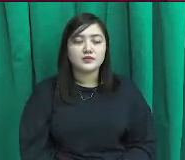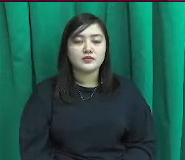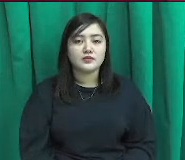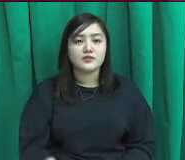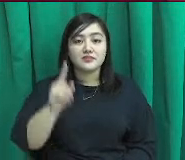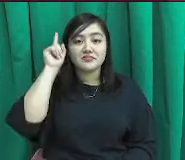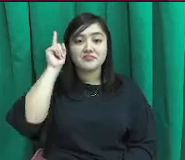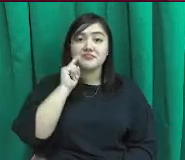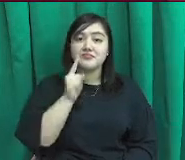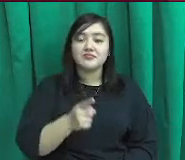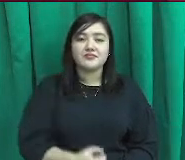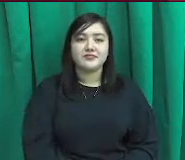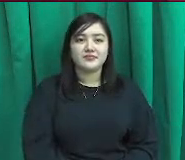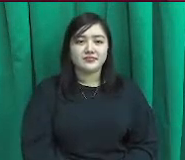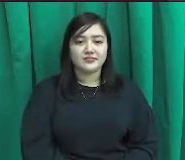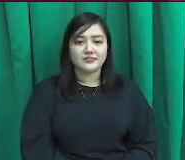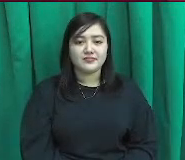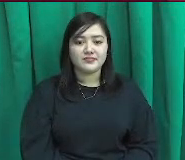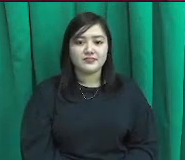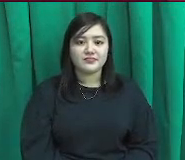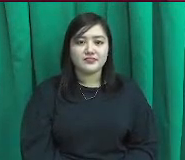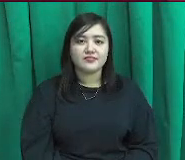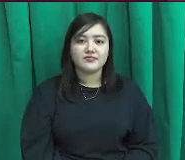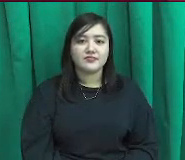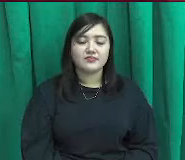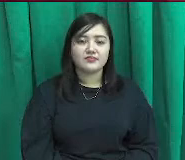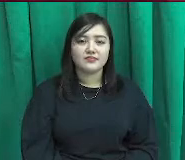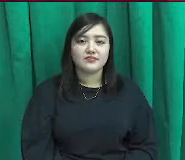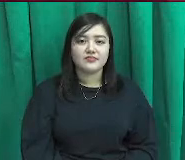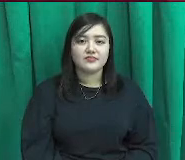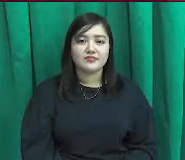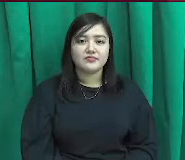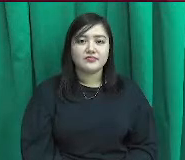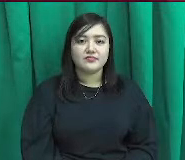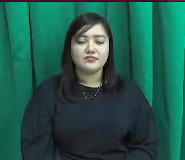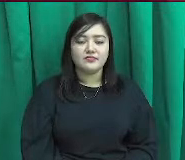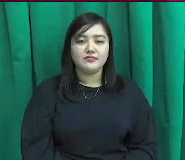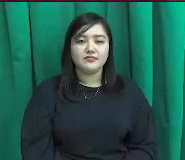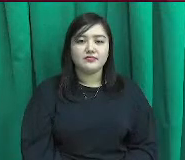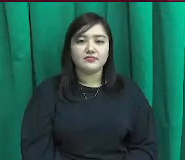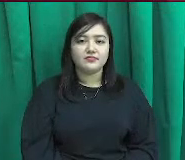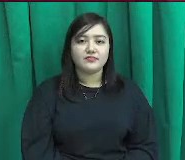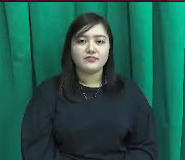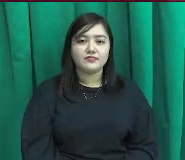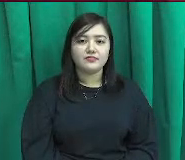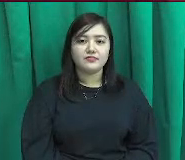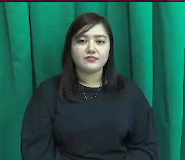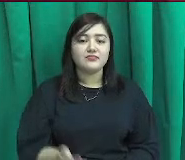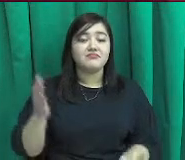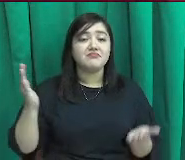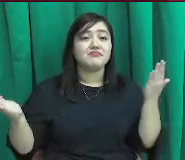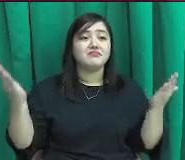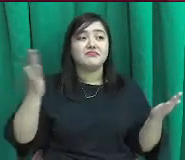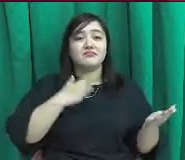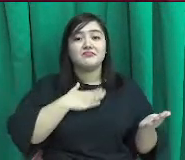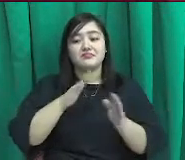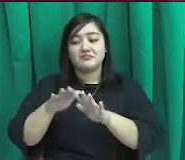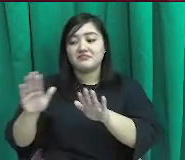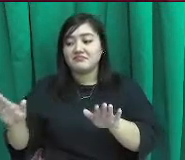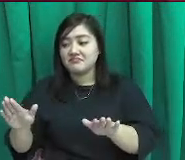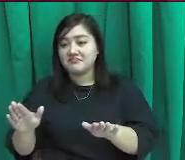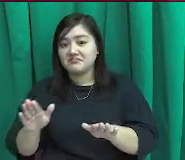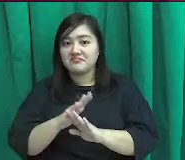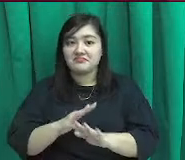parang ito na nga yung sinasabi ng Bible, ito, ganyan. So yun yung hindi natatanggap. Opo, sir. Okay.